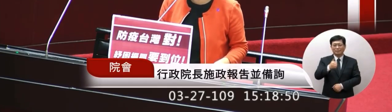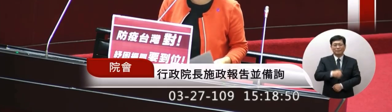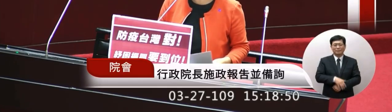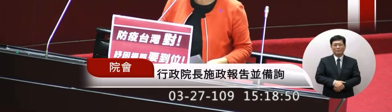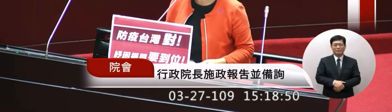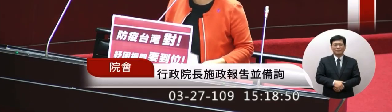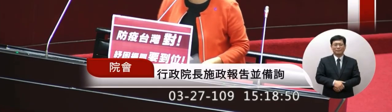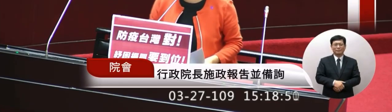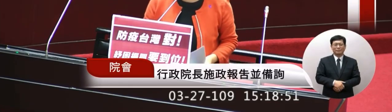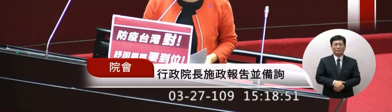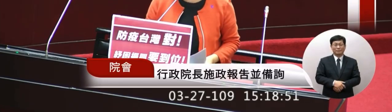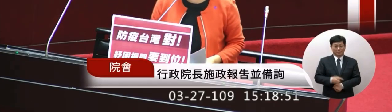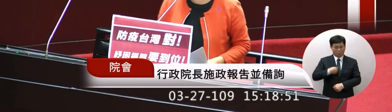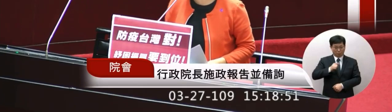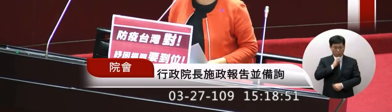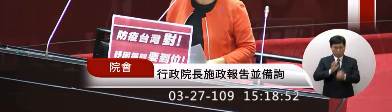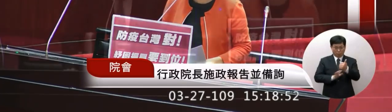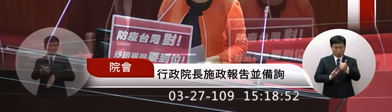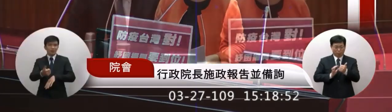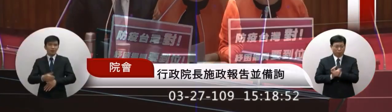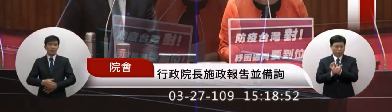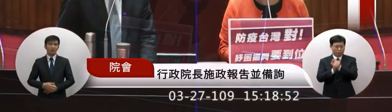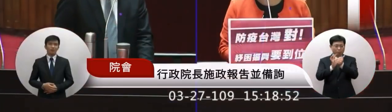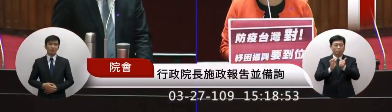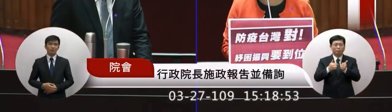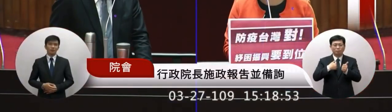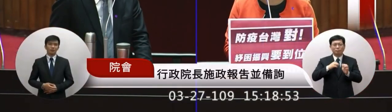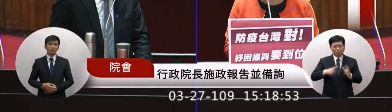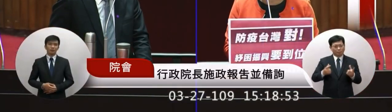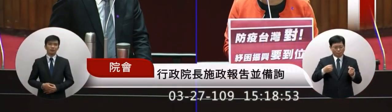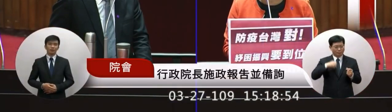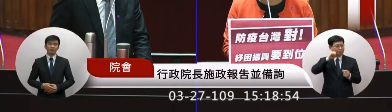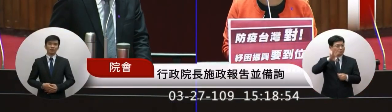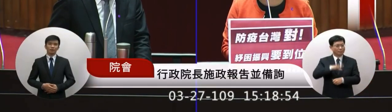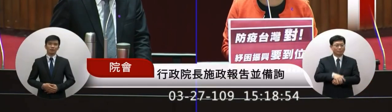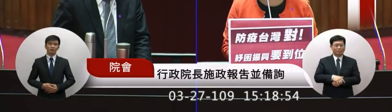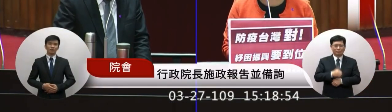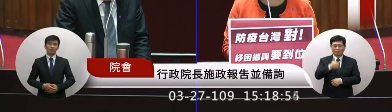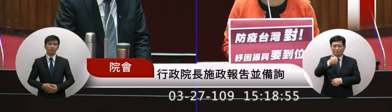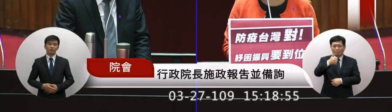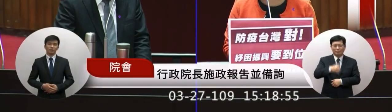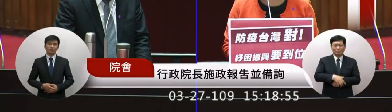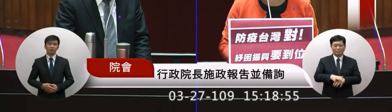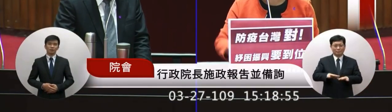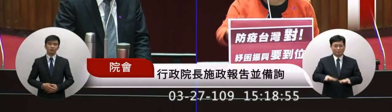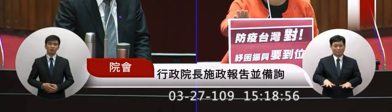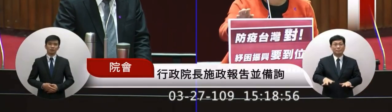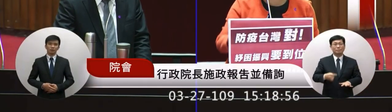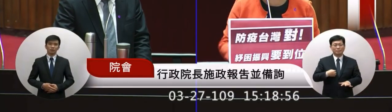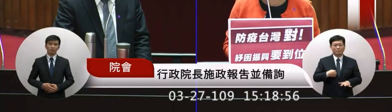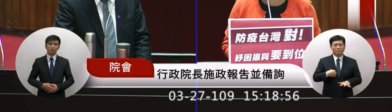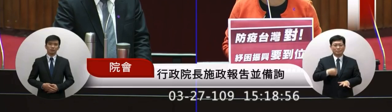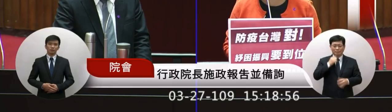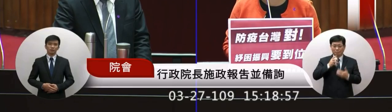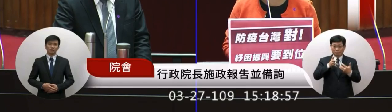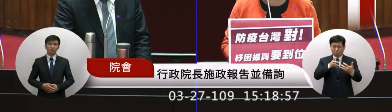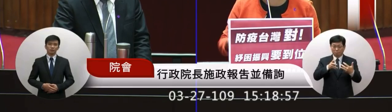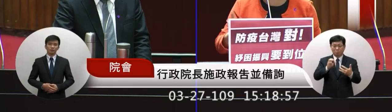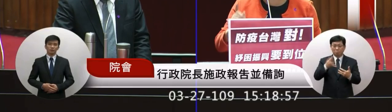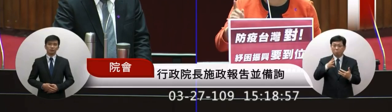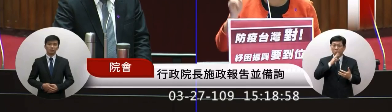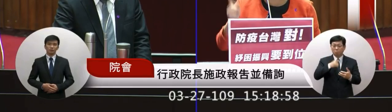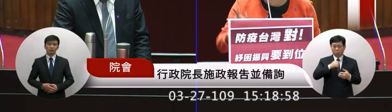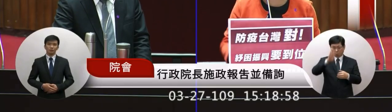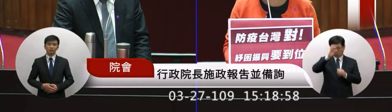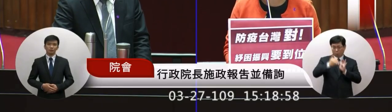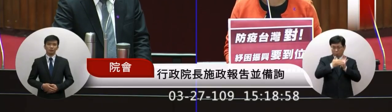哎，有咱团队共同的支持哦，所以呢，我也深感荣幸啊，非常谢谢。所以我这一次的质询呢，为什么说防